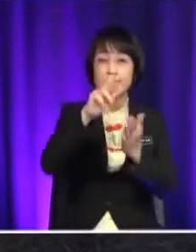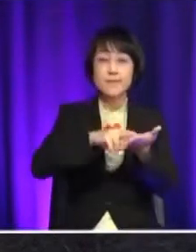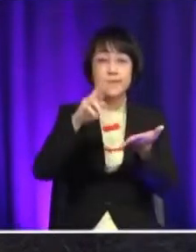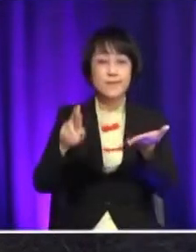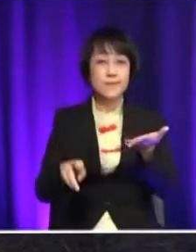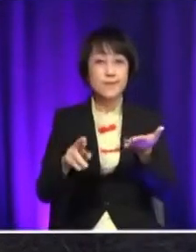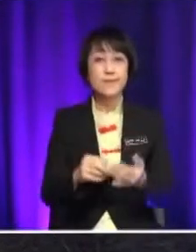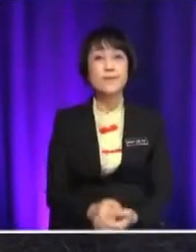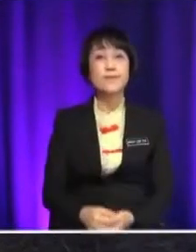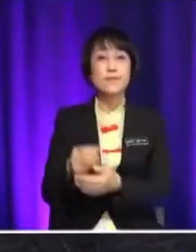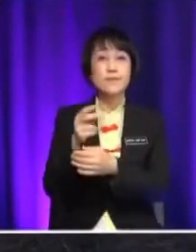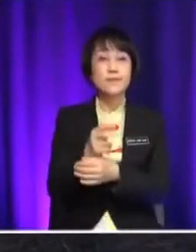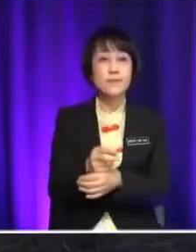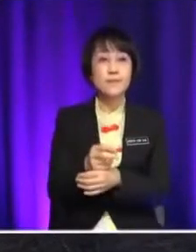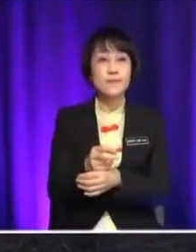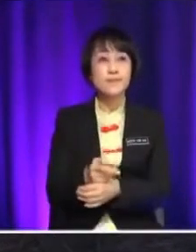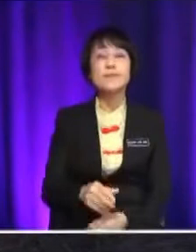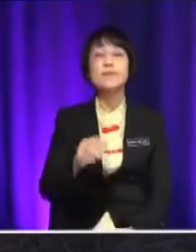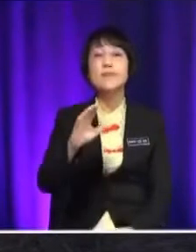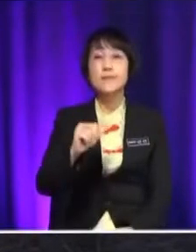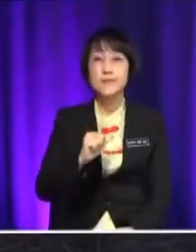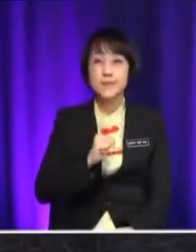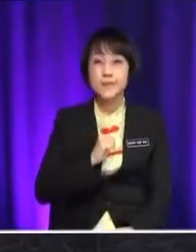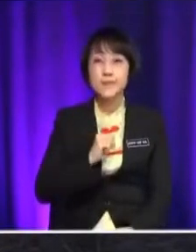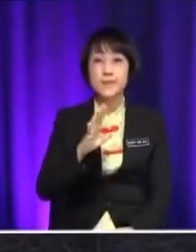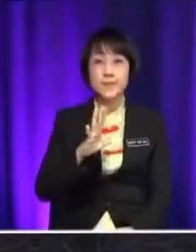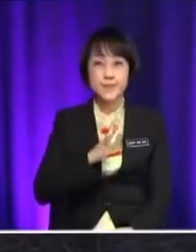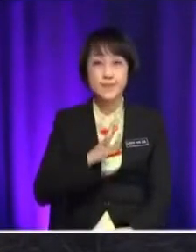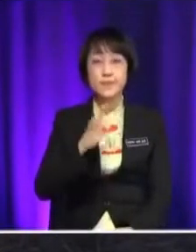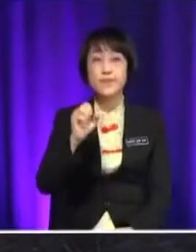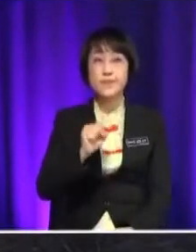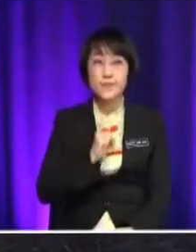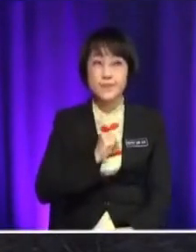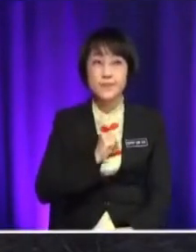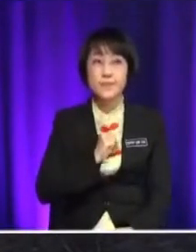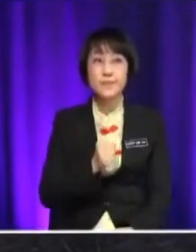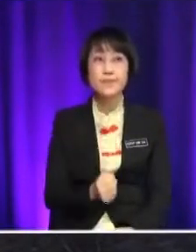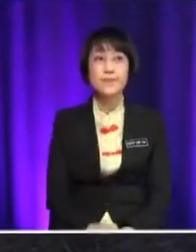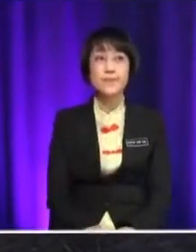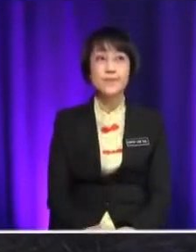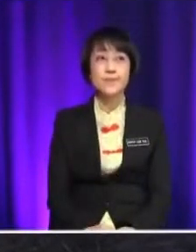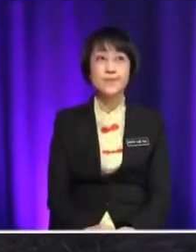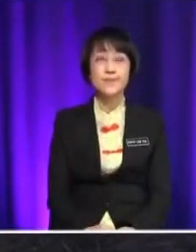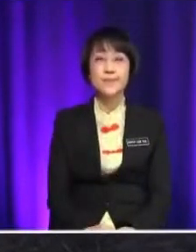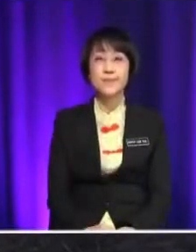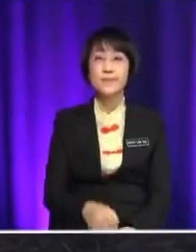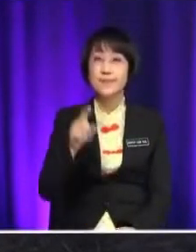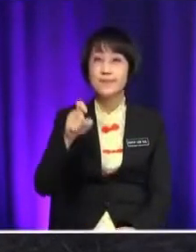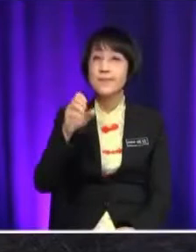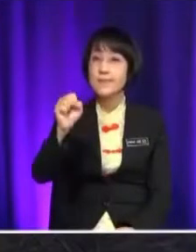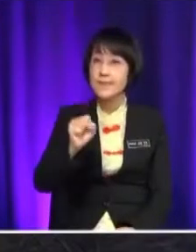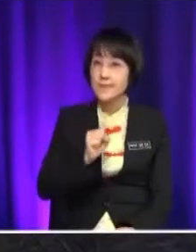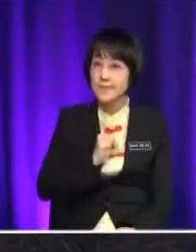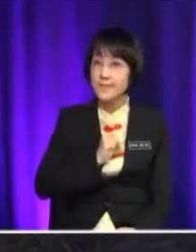kita kena memelihara adab sopan. Kan, yeah. Takkanlah masa berceramah nak terkinja-kinja, kan? Macam tak sesuai lah.